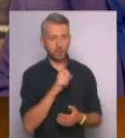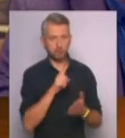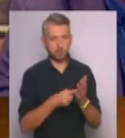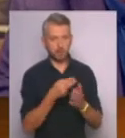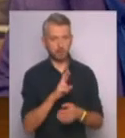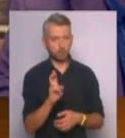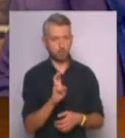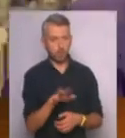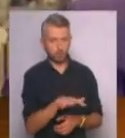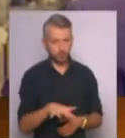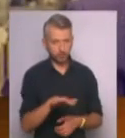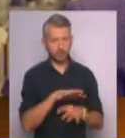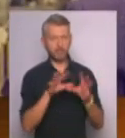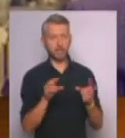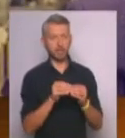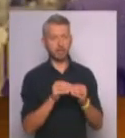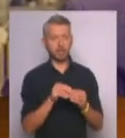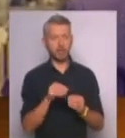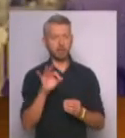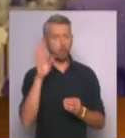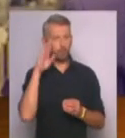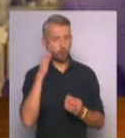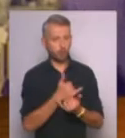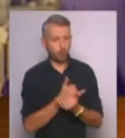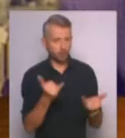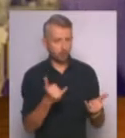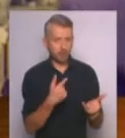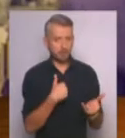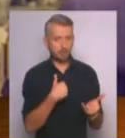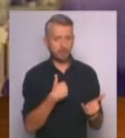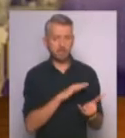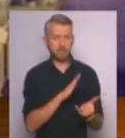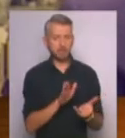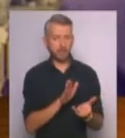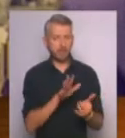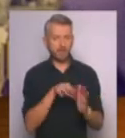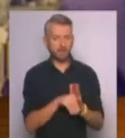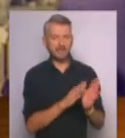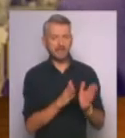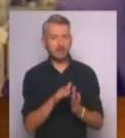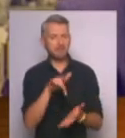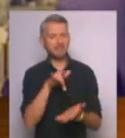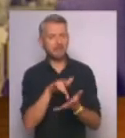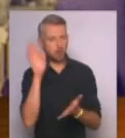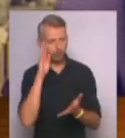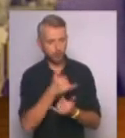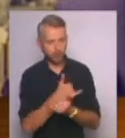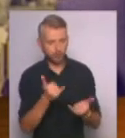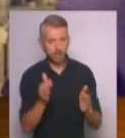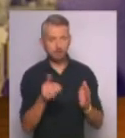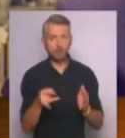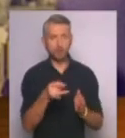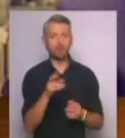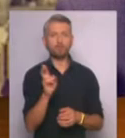Бортнич, взагалі, по водопостачанню. Ми не є в системі центрального водопостачання. У нас мікрорайон